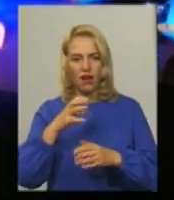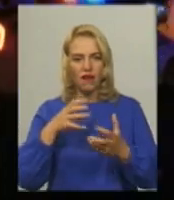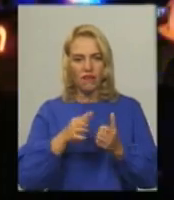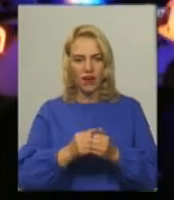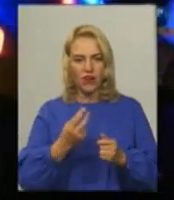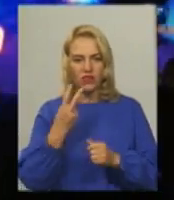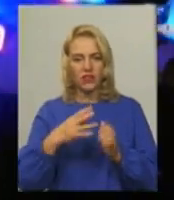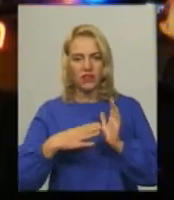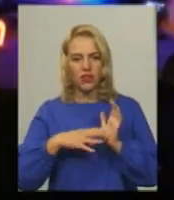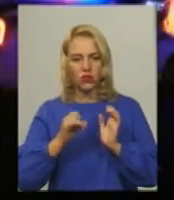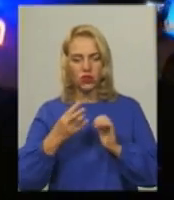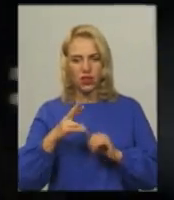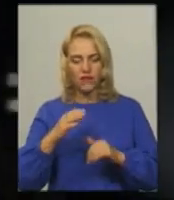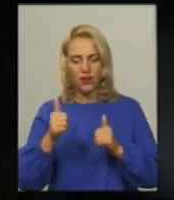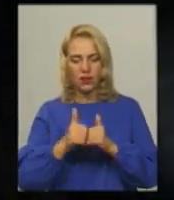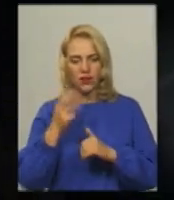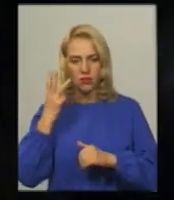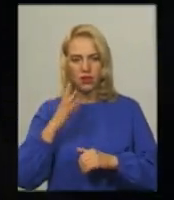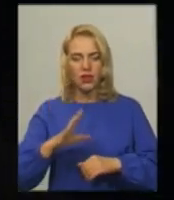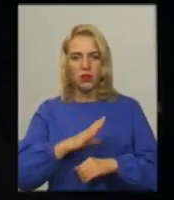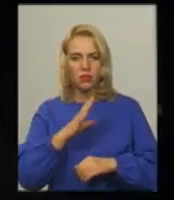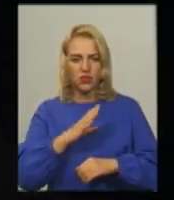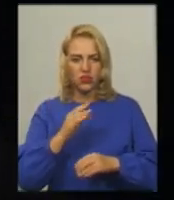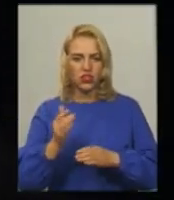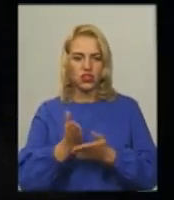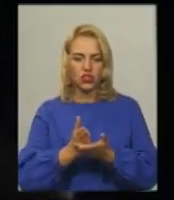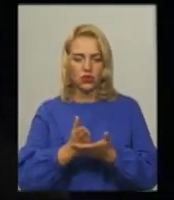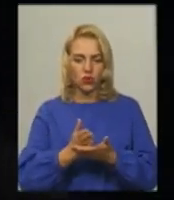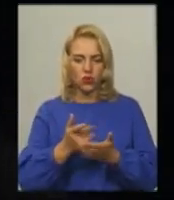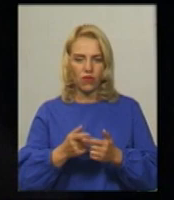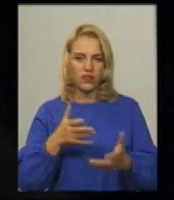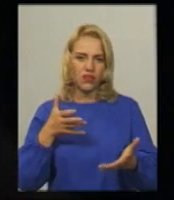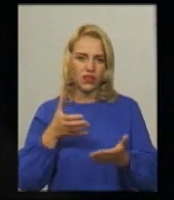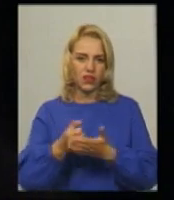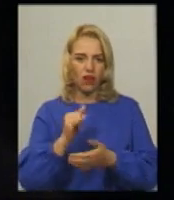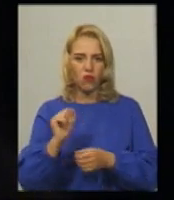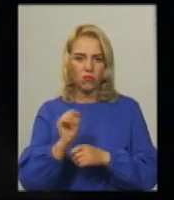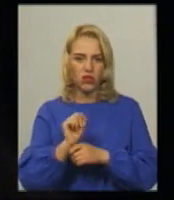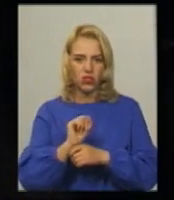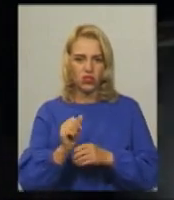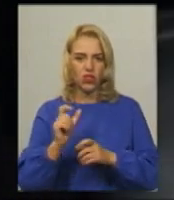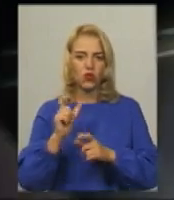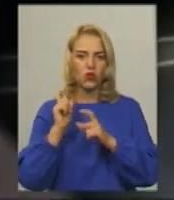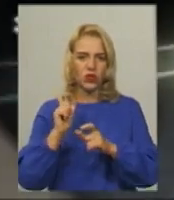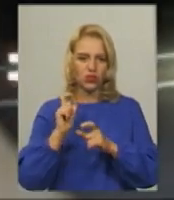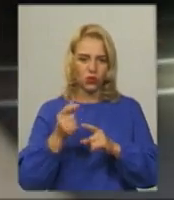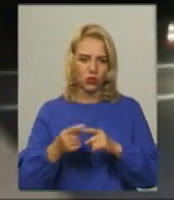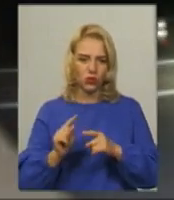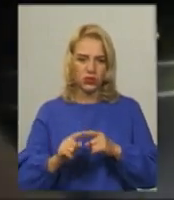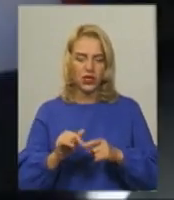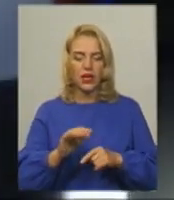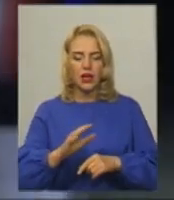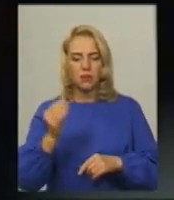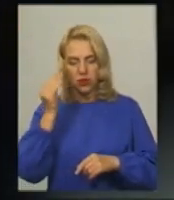поблизу Хмельницького Колишній чиновник на службовому авто в'їхав у лісовоз Загинули двоє людей, четверо травмувались Підозрюваному екс-директору